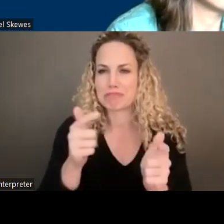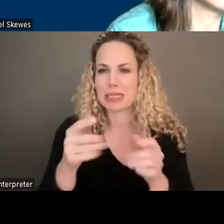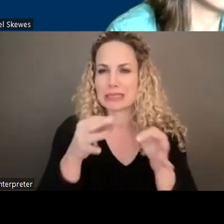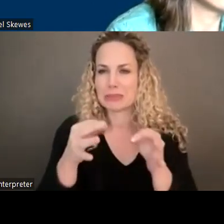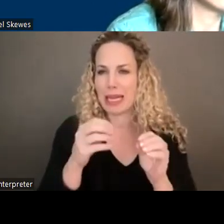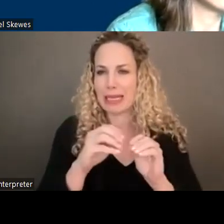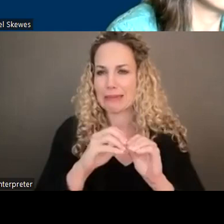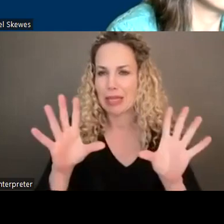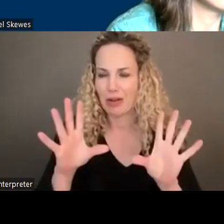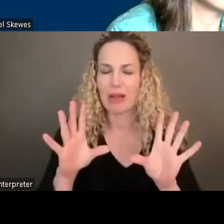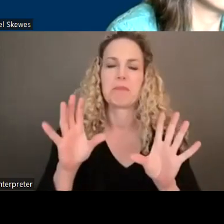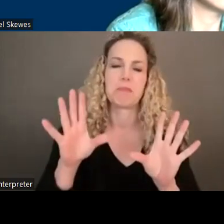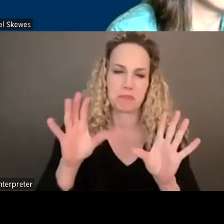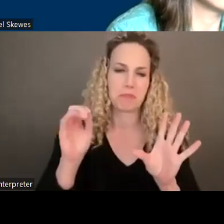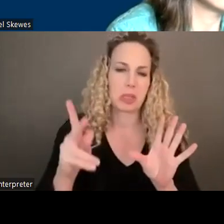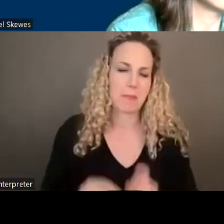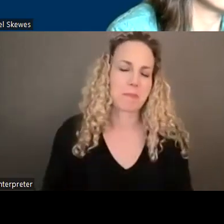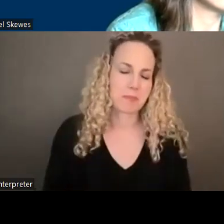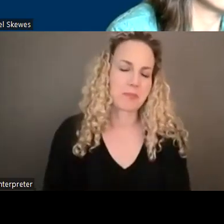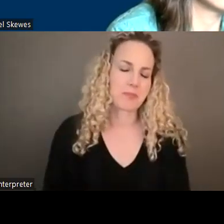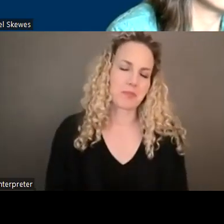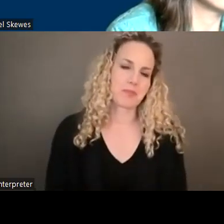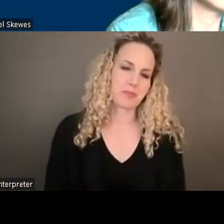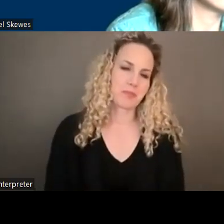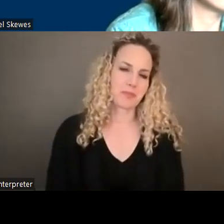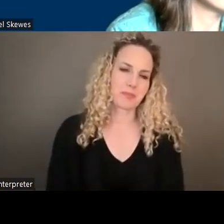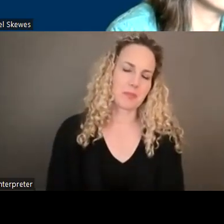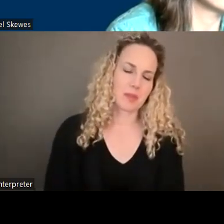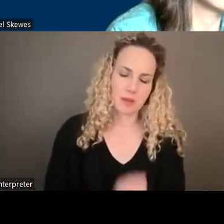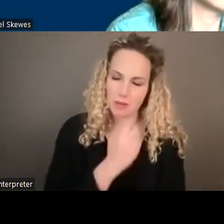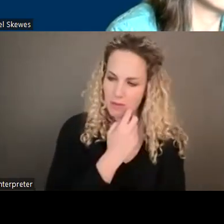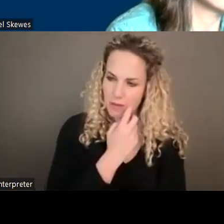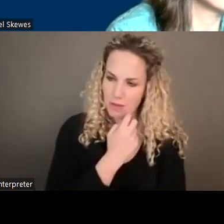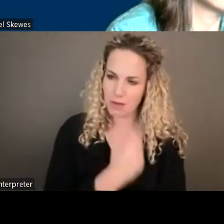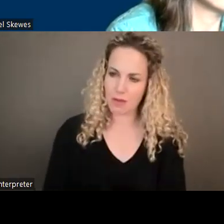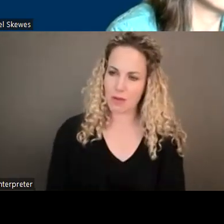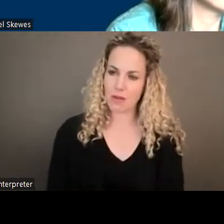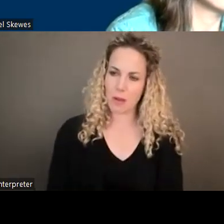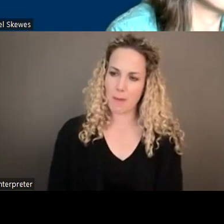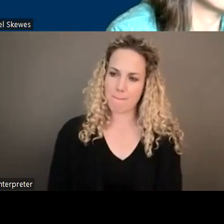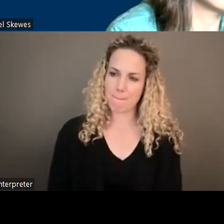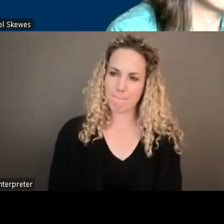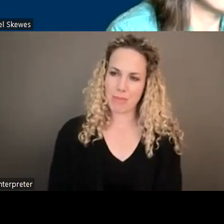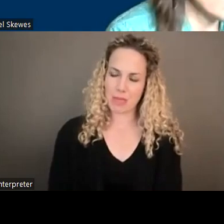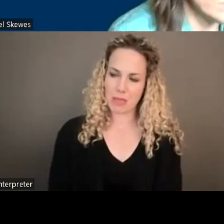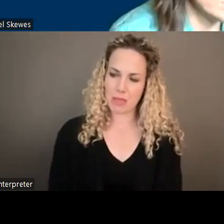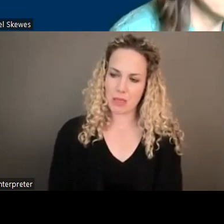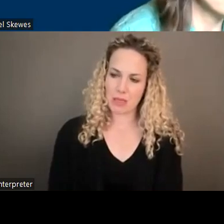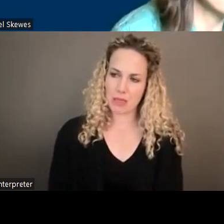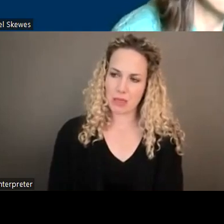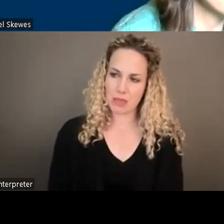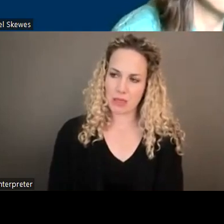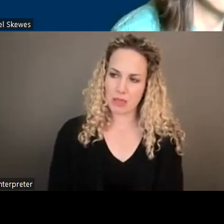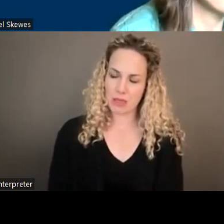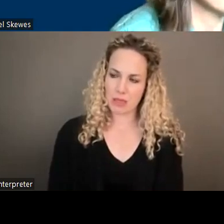بودن. هم دیگه سوال هست؟ دیگه سرویش ما ترای کردم دو مای بیست یعنی با او